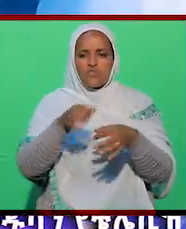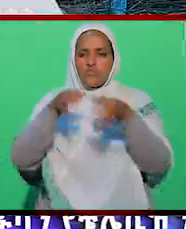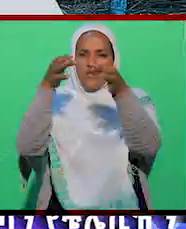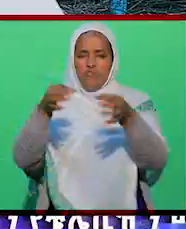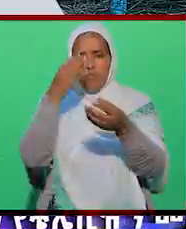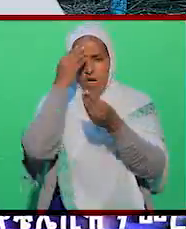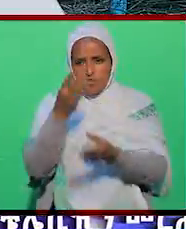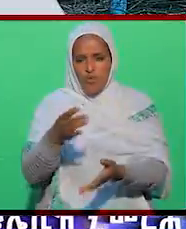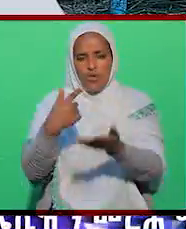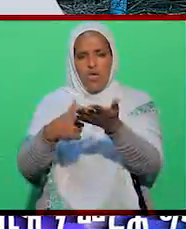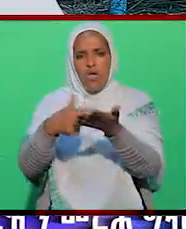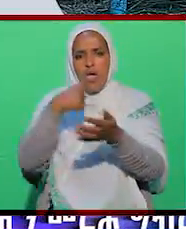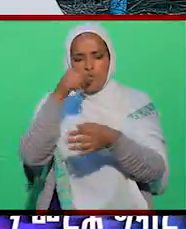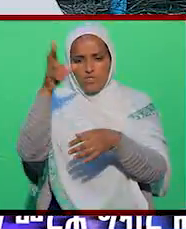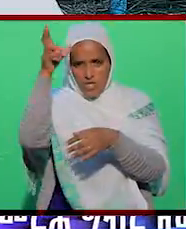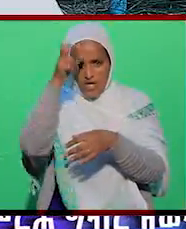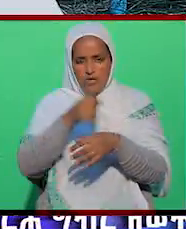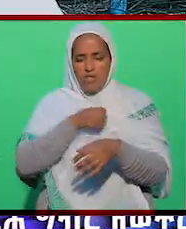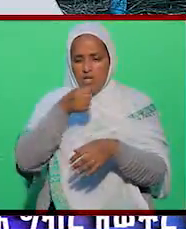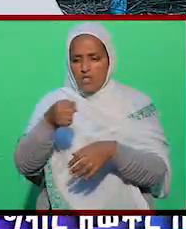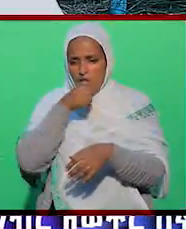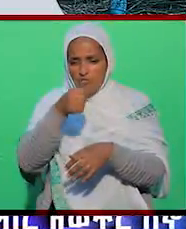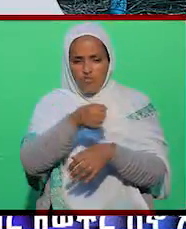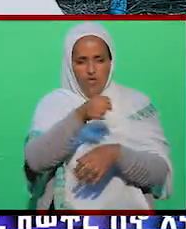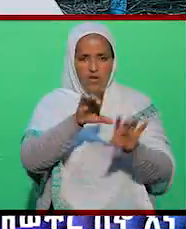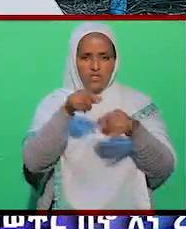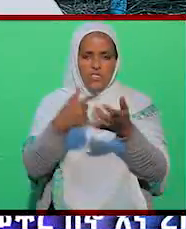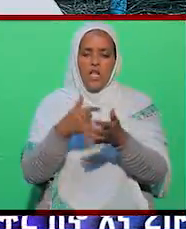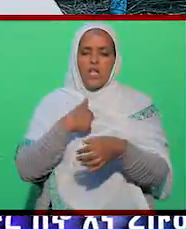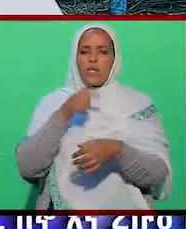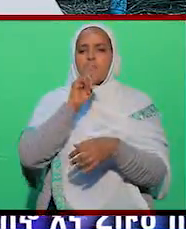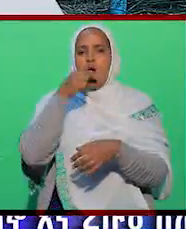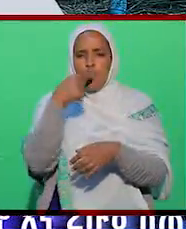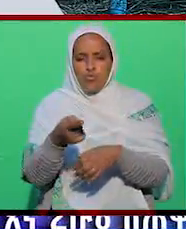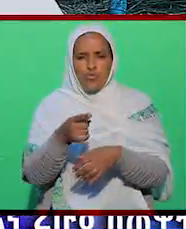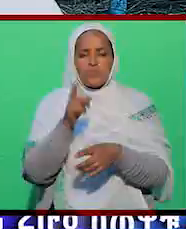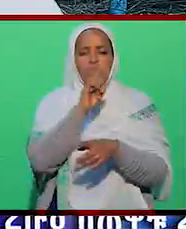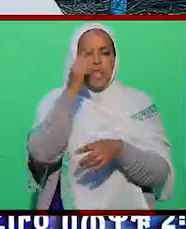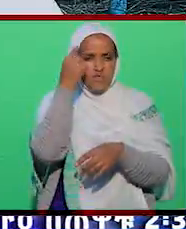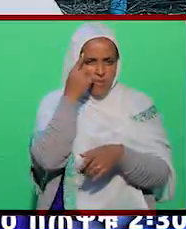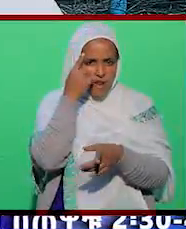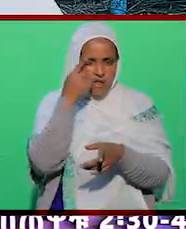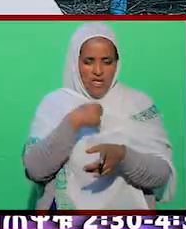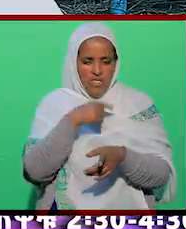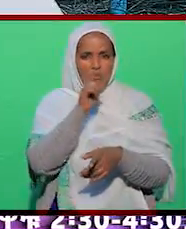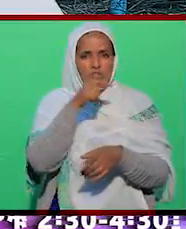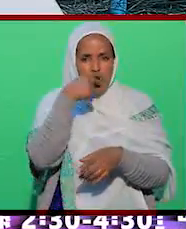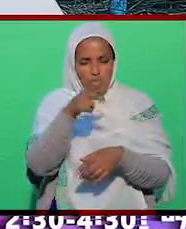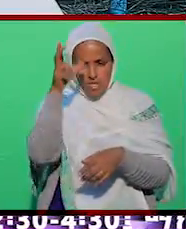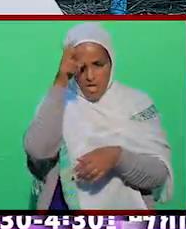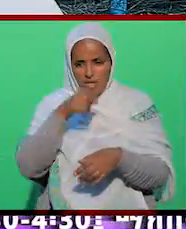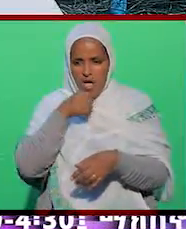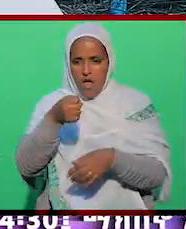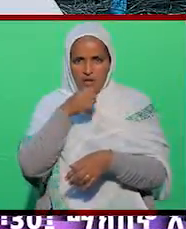አያውሉም፣ ለማስተዋወቂያ አያውሉም። ሰይጣንን ኢንተርቪው ያደረጉ ስለኔ ምን አሉ፣ ስለኔ ምን ታስባለ፣ እኔ ምንድነኝ